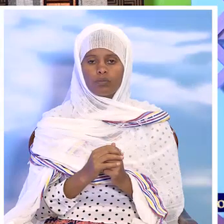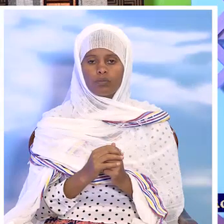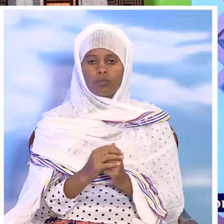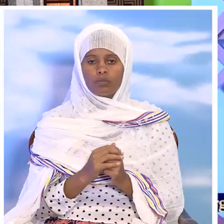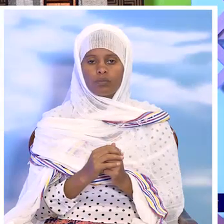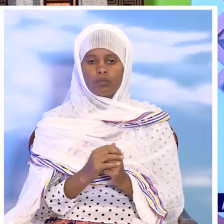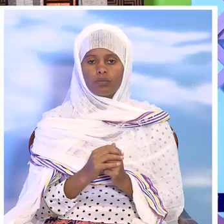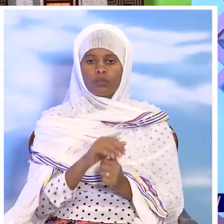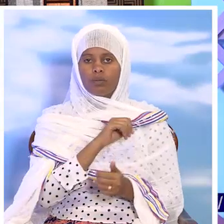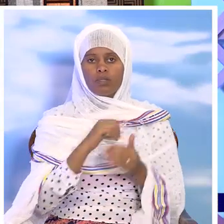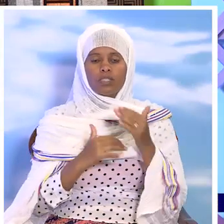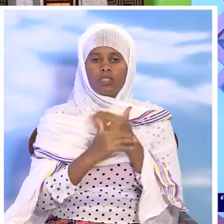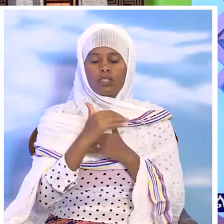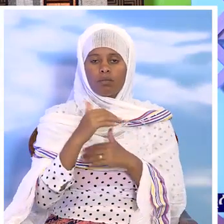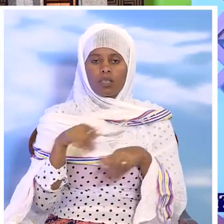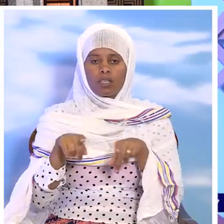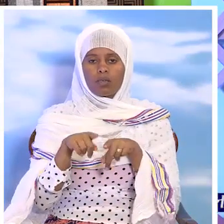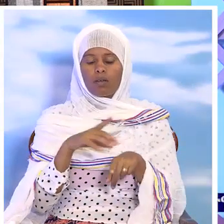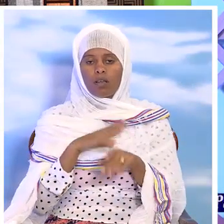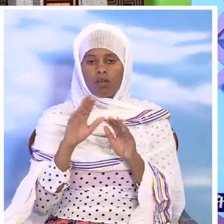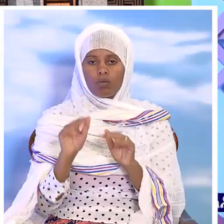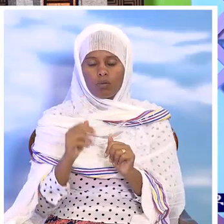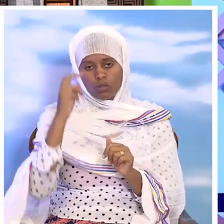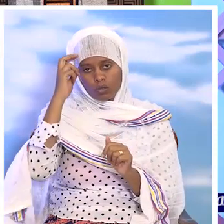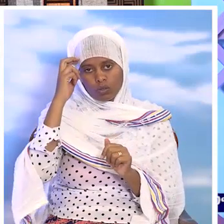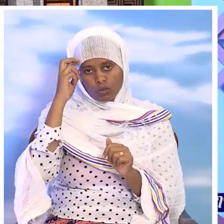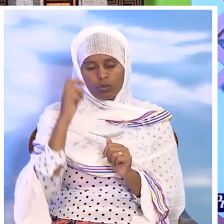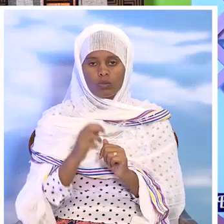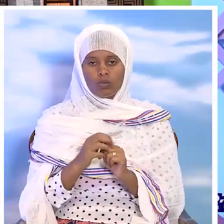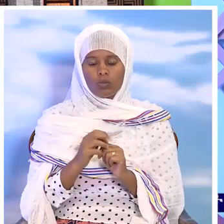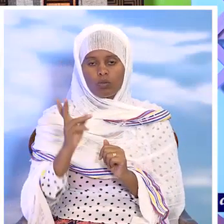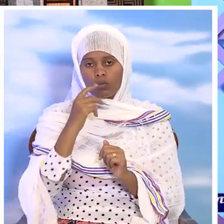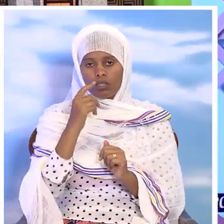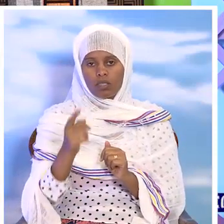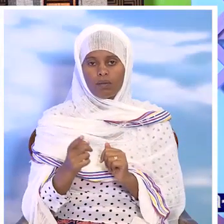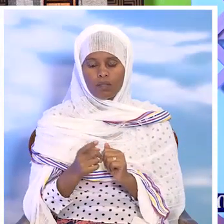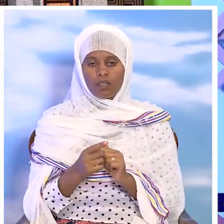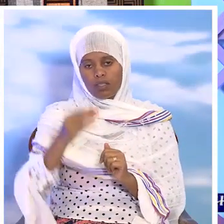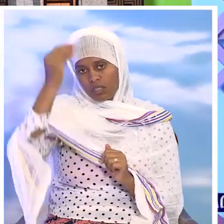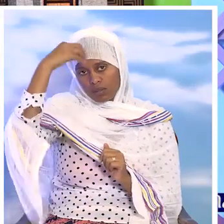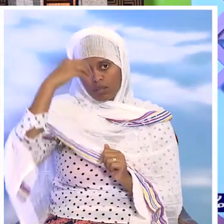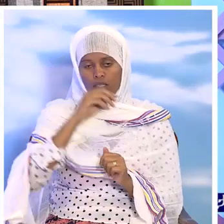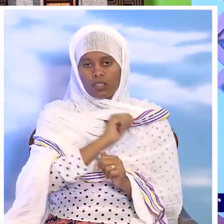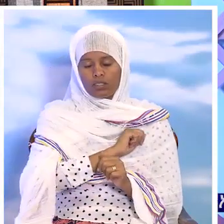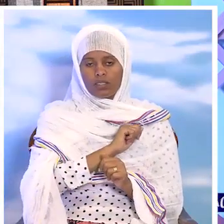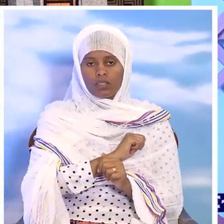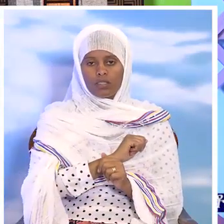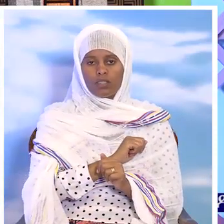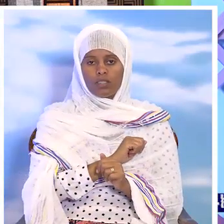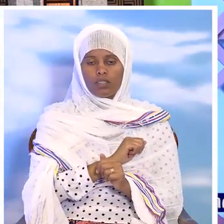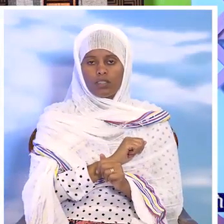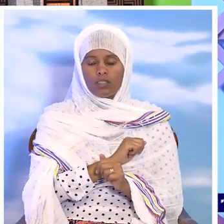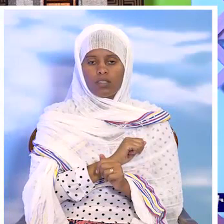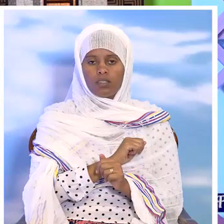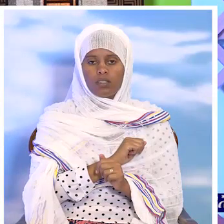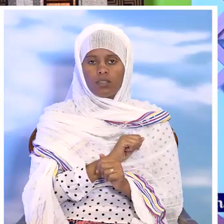መንግስተ ሰማያት ቀሪባ ኣላ እሞ ተነስሑ እናበለ ክምህረና ፀንሐ። ብሓቂ ምእመናን ህዝበ